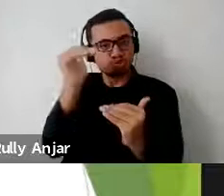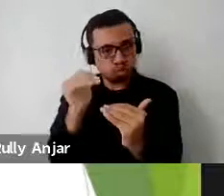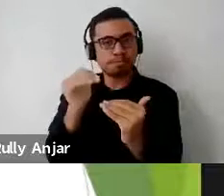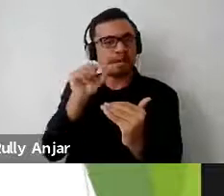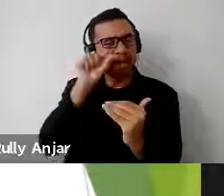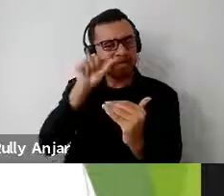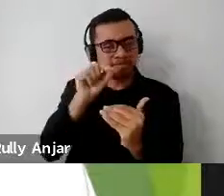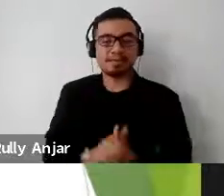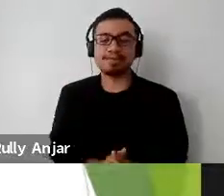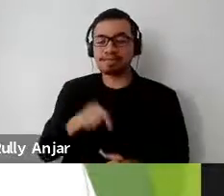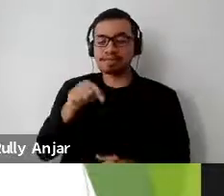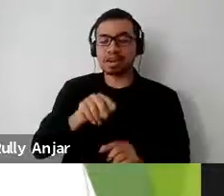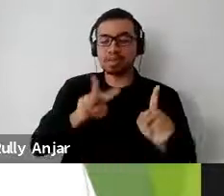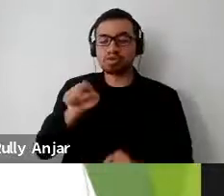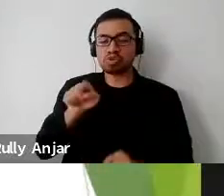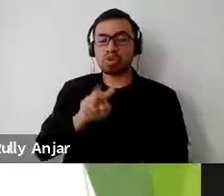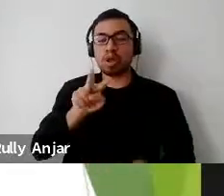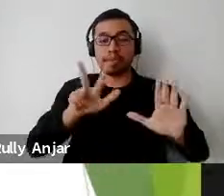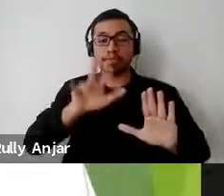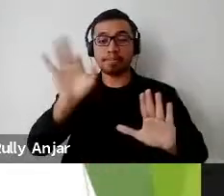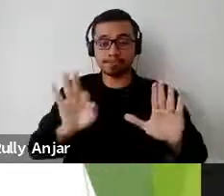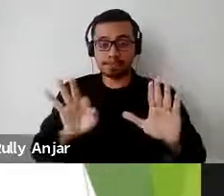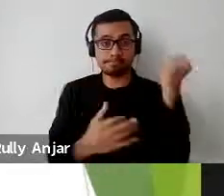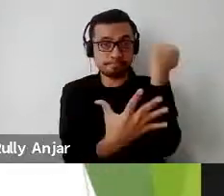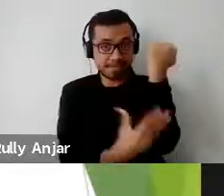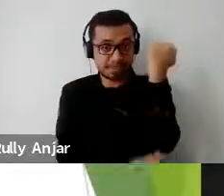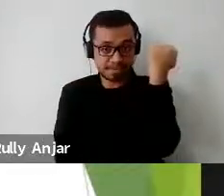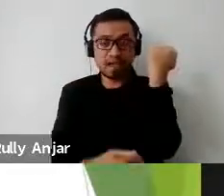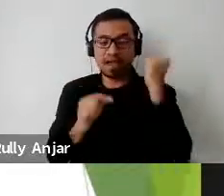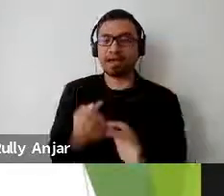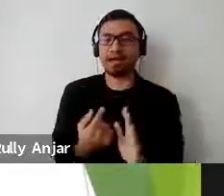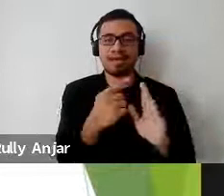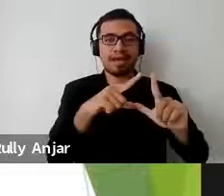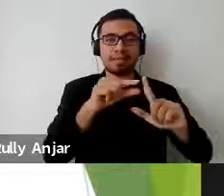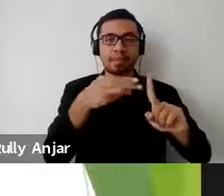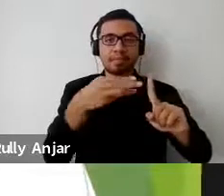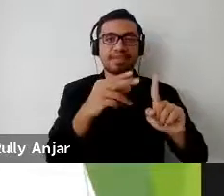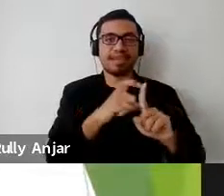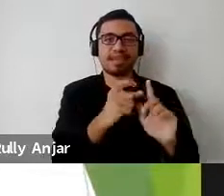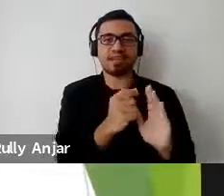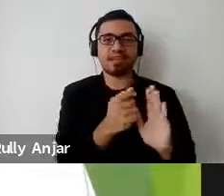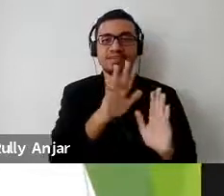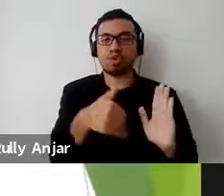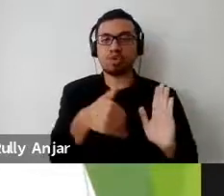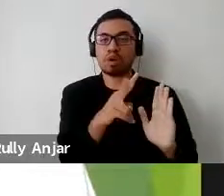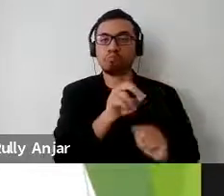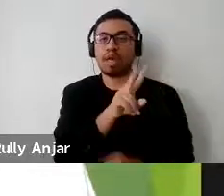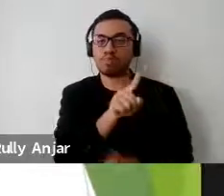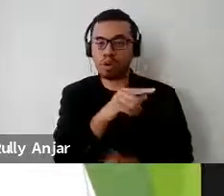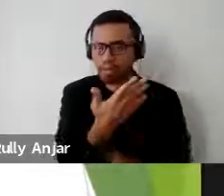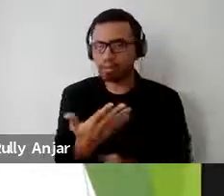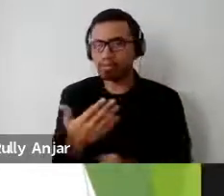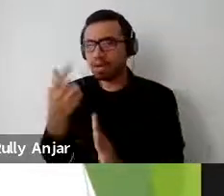adalah 12,28 ini apakah kemampuan keuangan di 2021 akan sama dengan sebelum 2019?